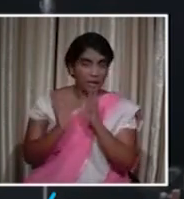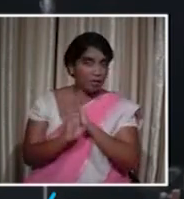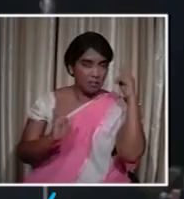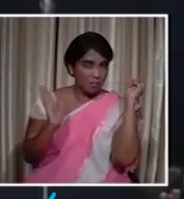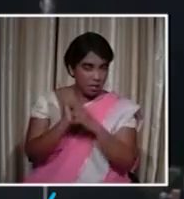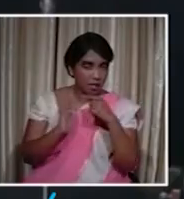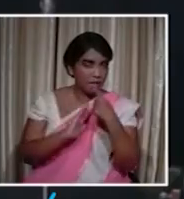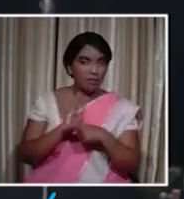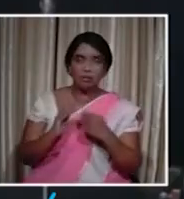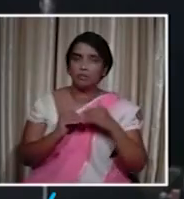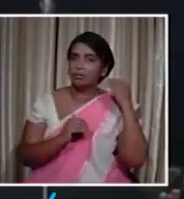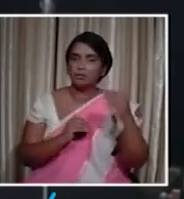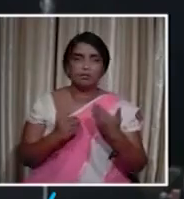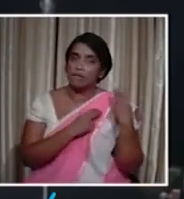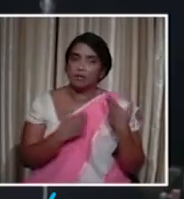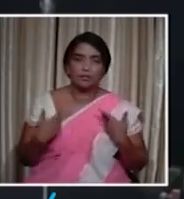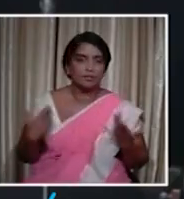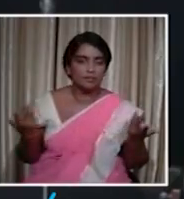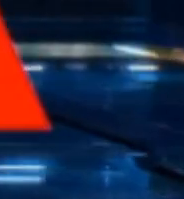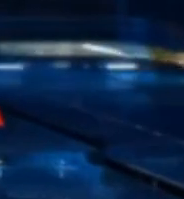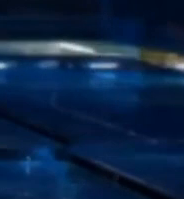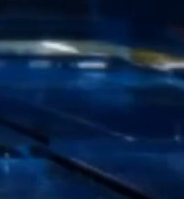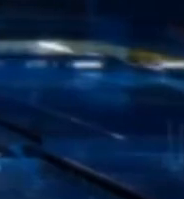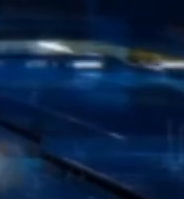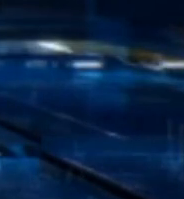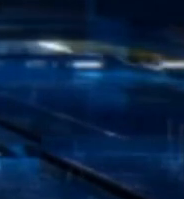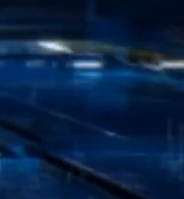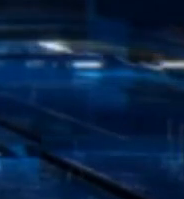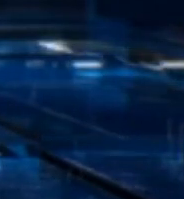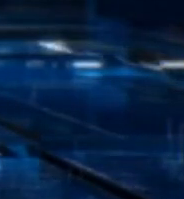අවුට් කරොත් ඊට පස්සේ අපිට වග කියන්න බෑ ඉන්දියාව දෙයි කියලා